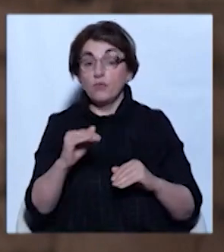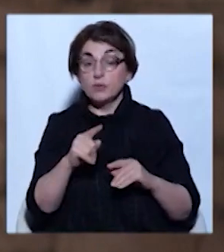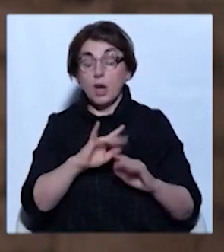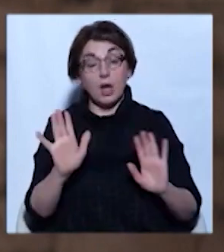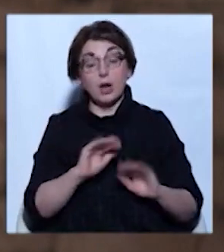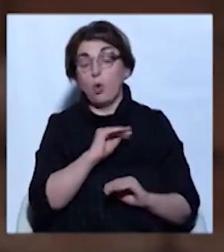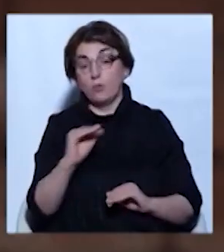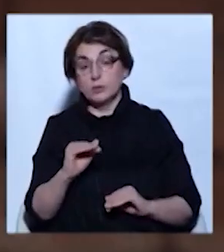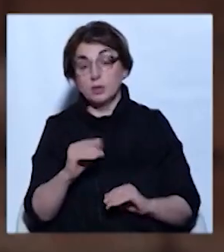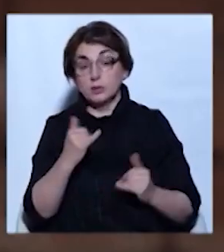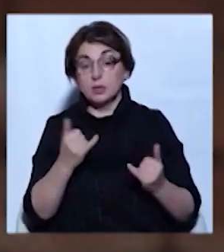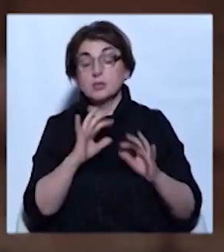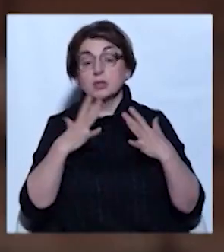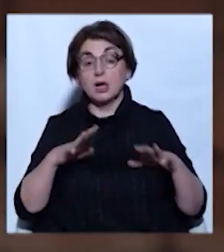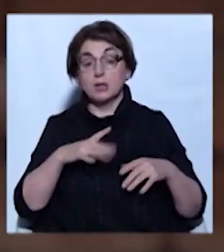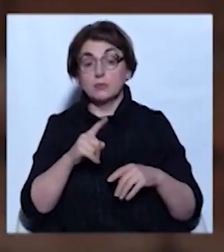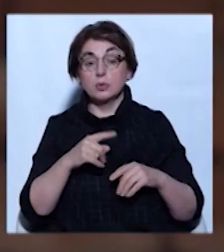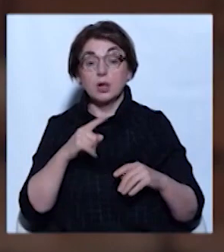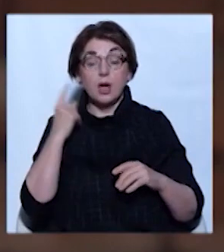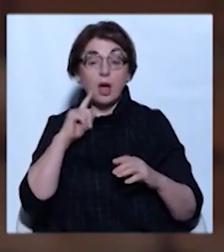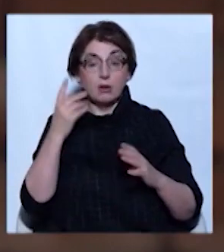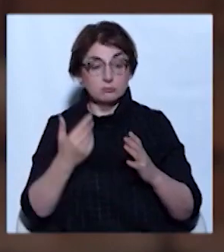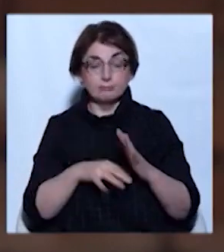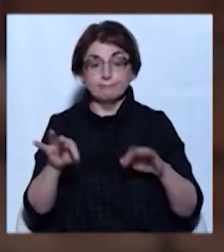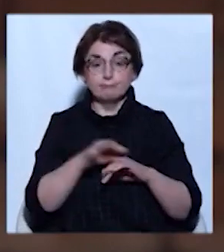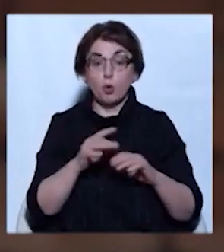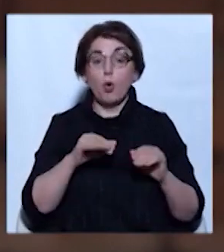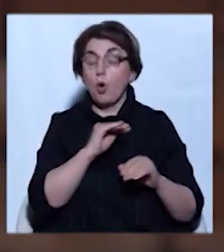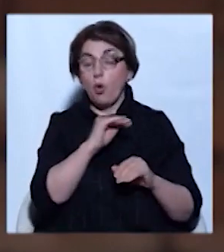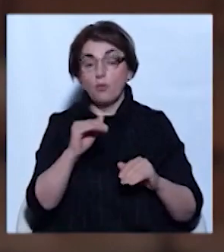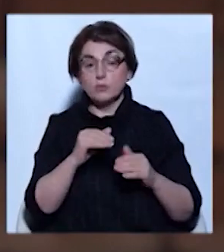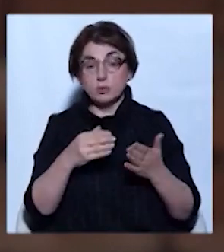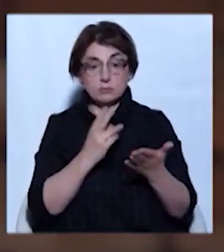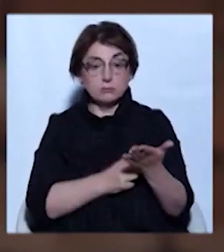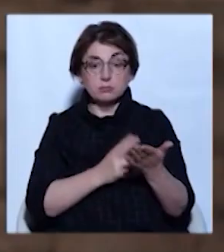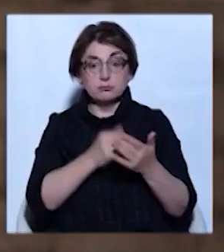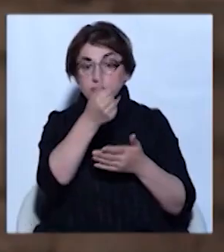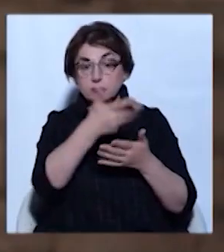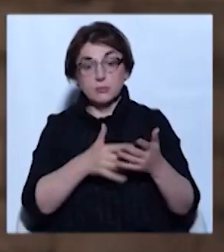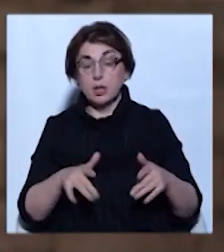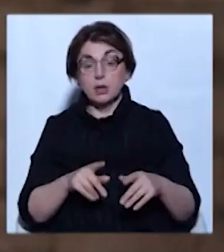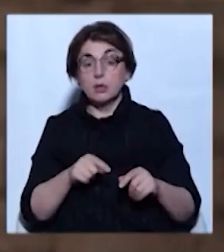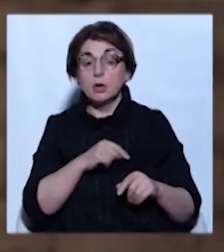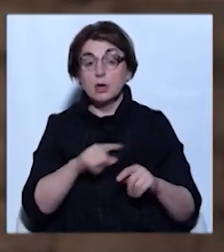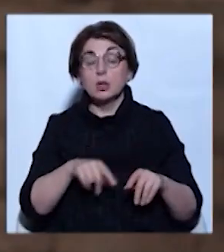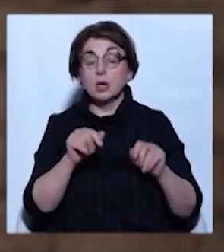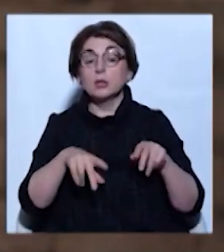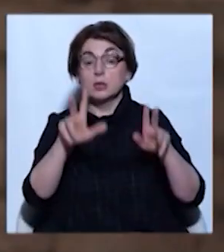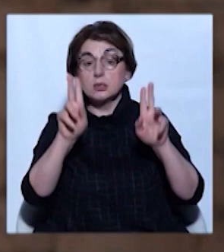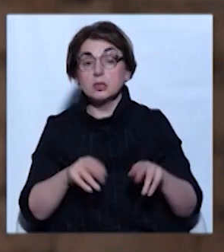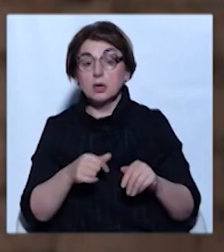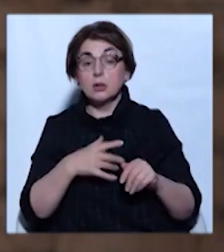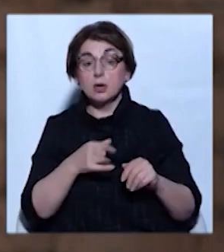վաղ ամուսնությունների վերաբերյալ պաշտոնական դվյալներ չկան, կանի որ հիմնականում ամուսնությունների մեծ մասը չի գրանցված։